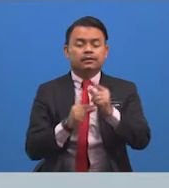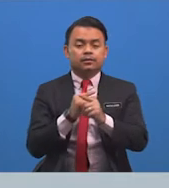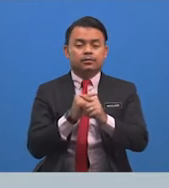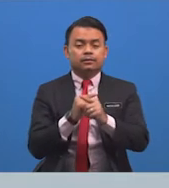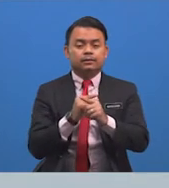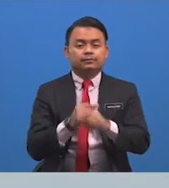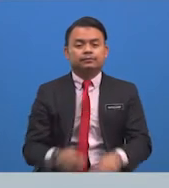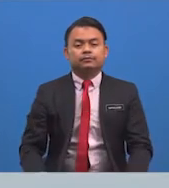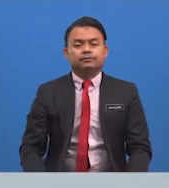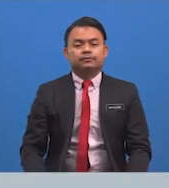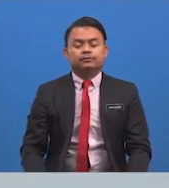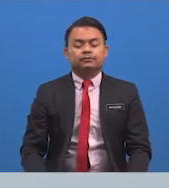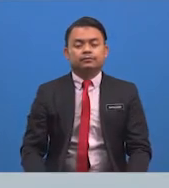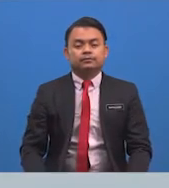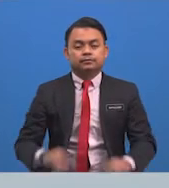kesan rumah hijau.